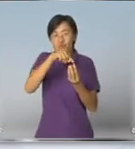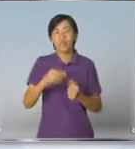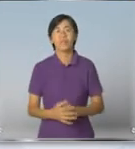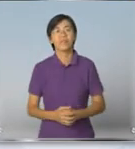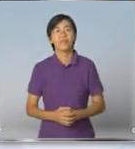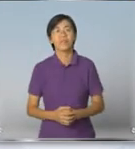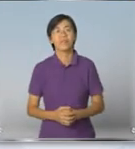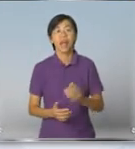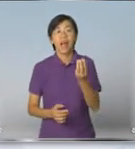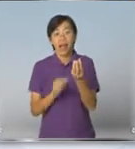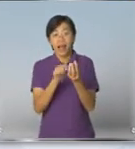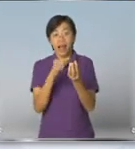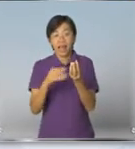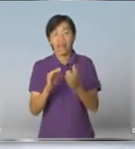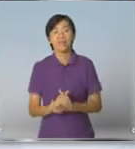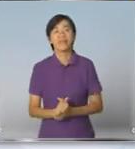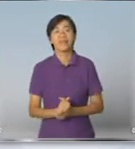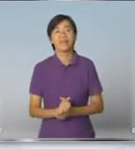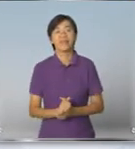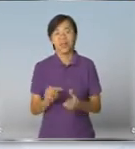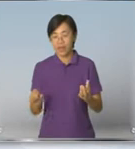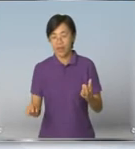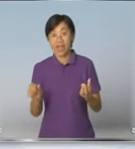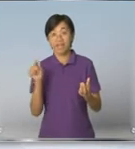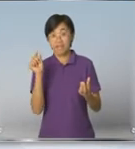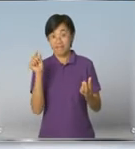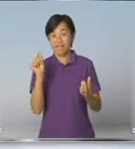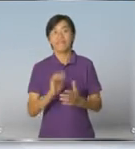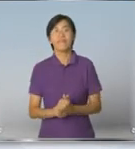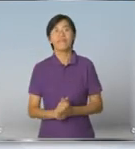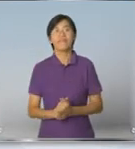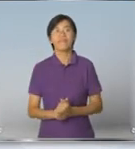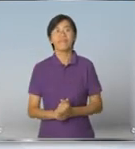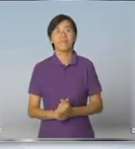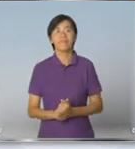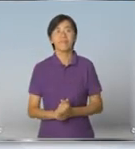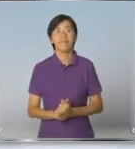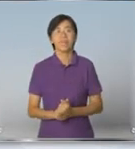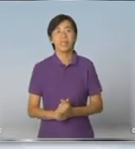ะคะหลังจากนั้นก็จะเริ่มจีบนะคะอ